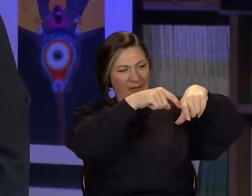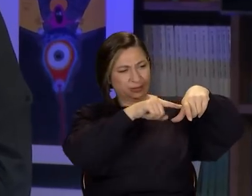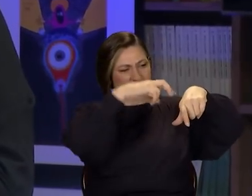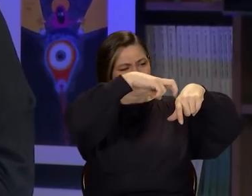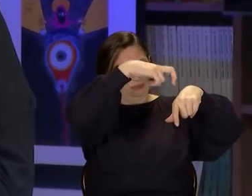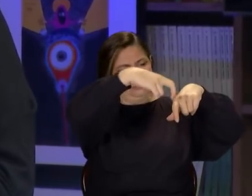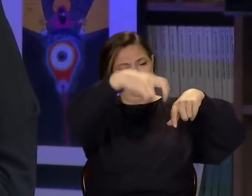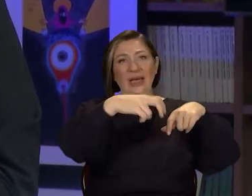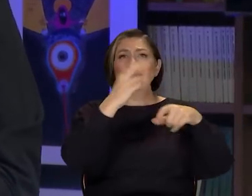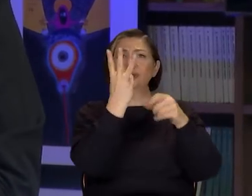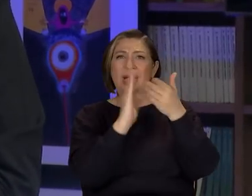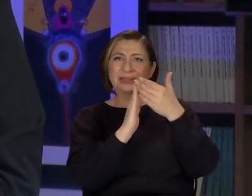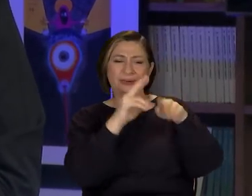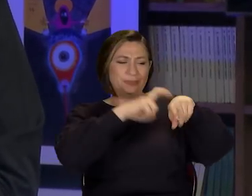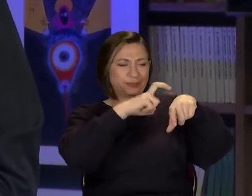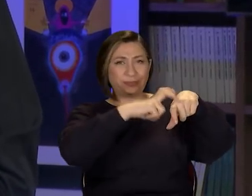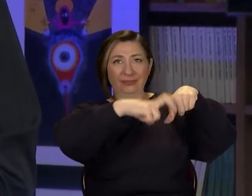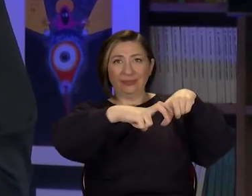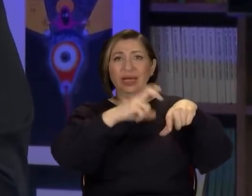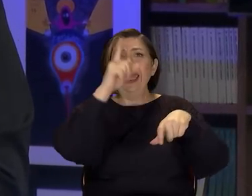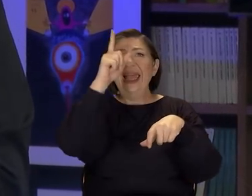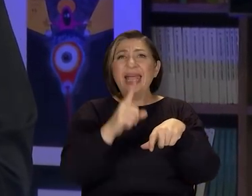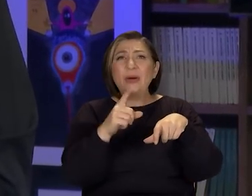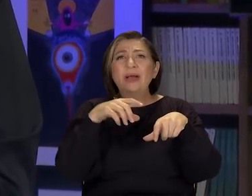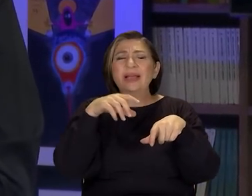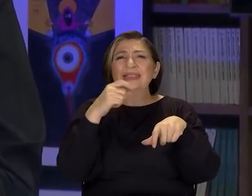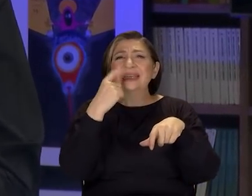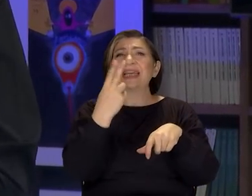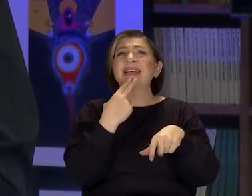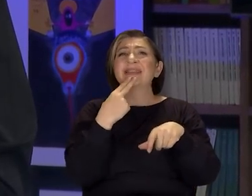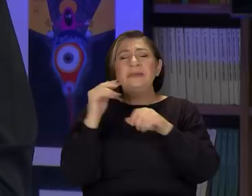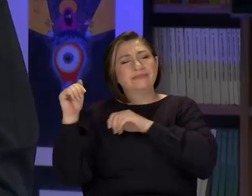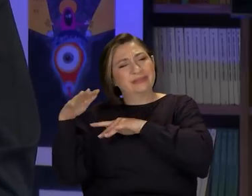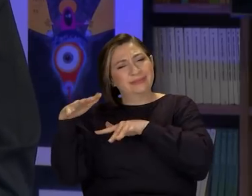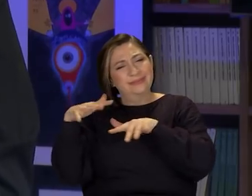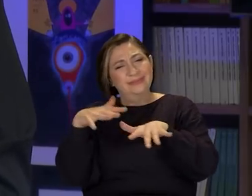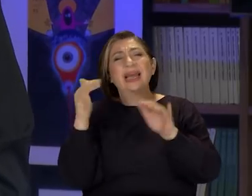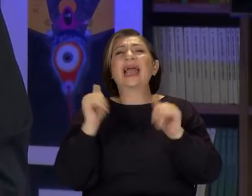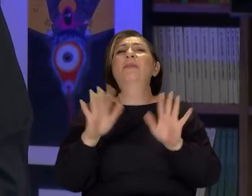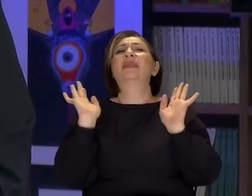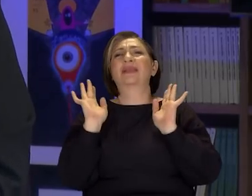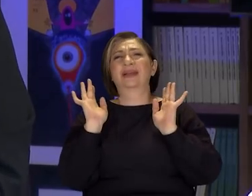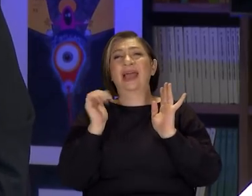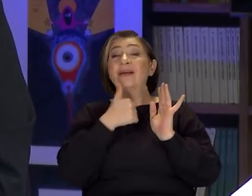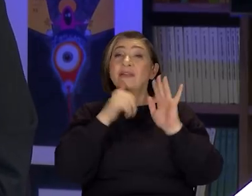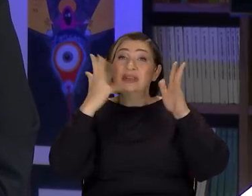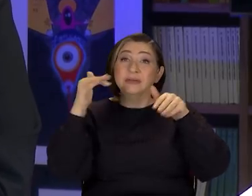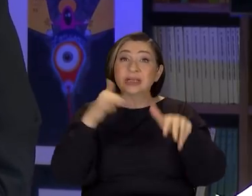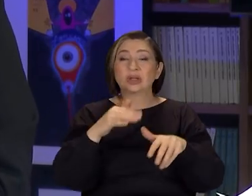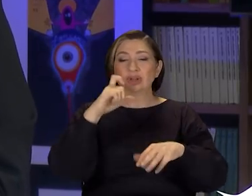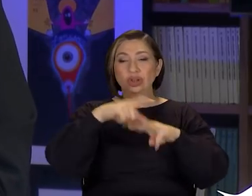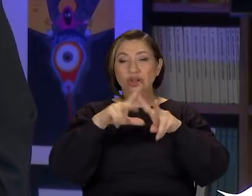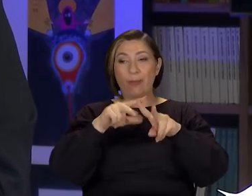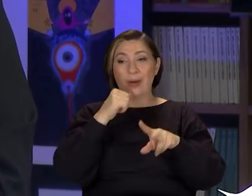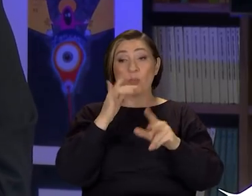Onur. İlk sezon genelde hanım izleyicilerimiz, kadın izleyicilerimiz gelmedi. Sonra Cem abi dedi ki